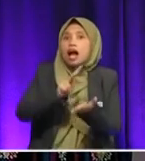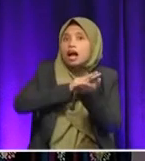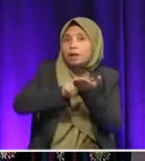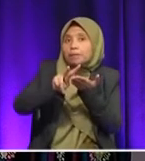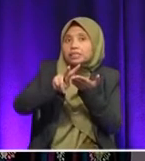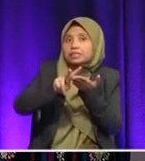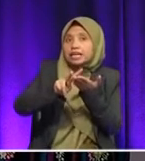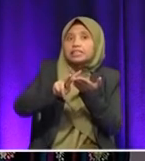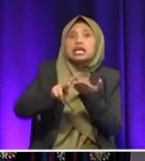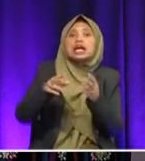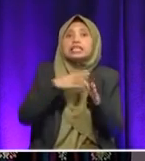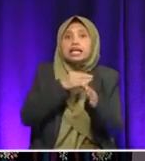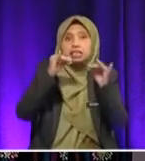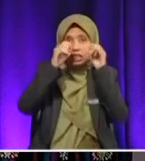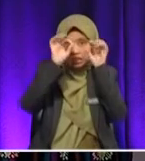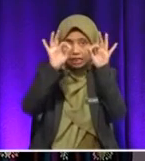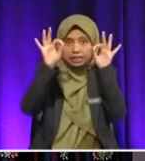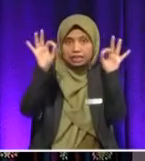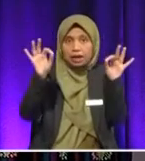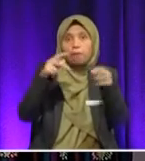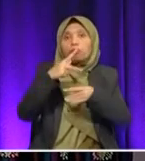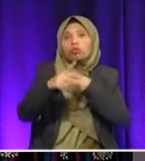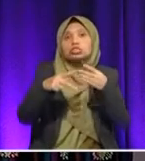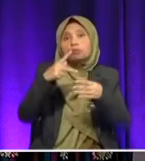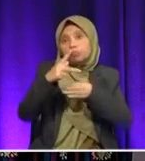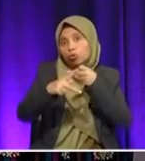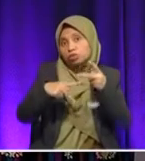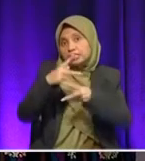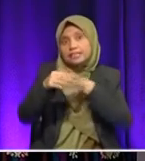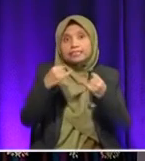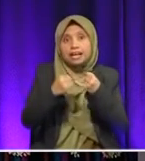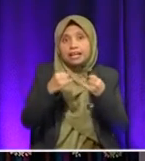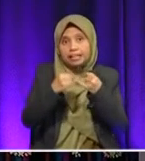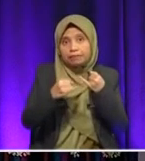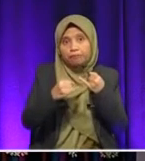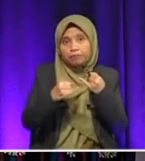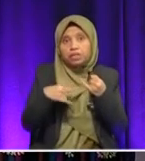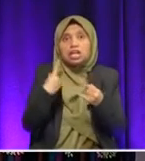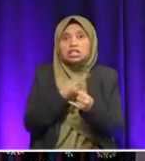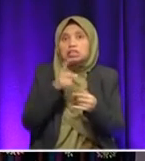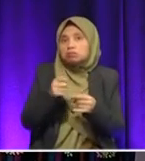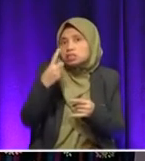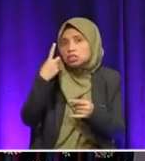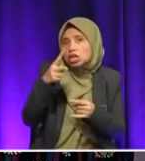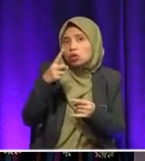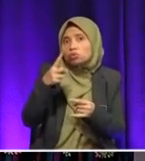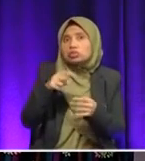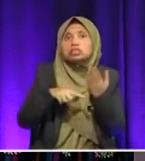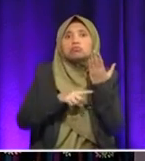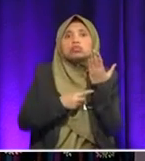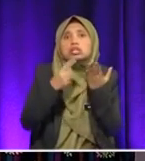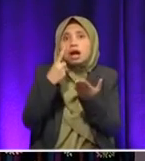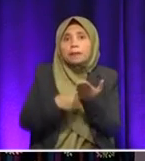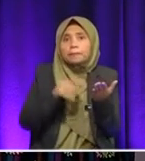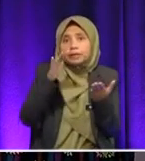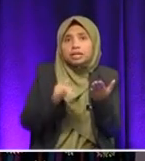akhir dan juga hiasan adalah proses terakhir dimiliki tidak setiap satu pakaian tuh Ketika dilihat semule apo